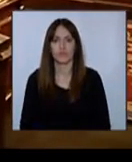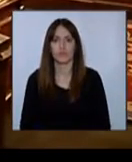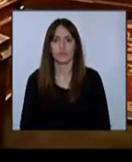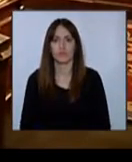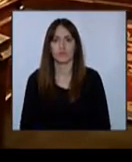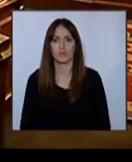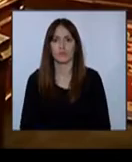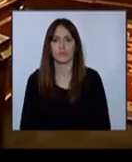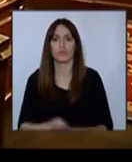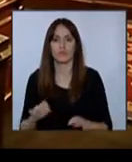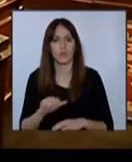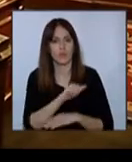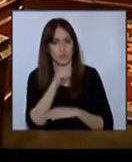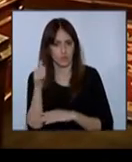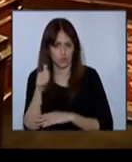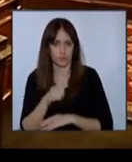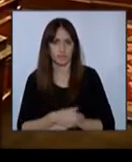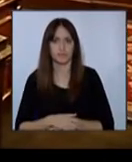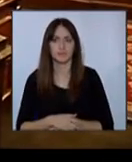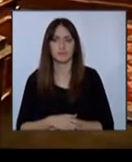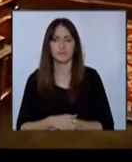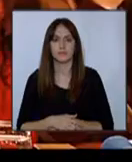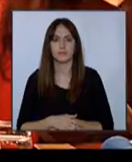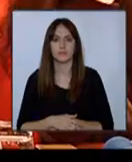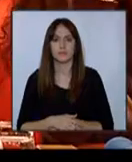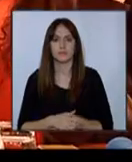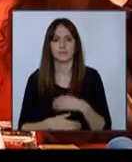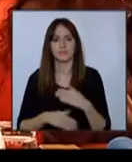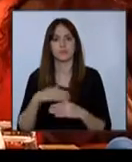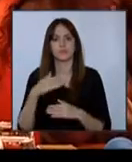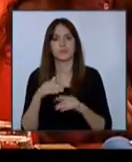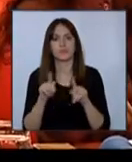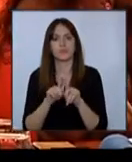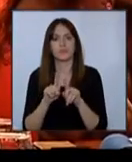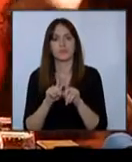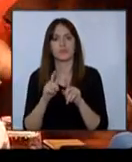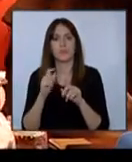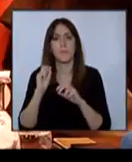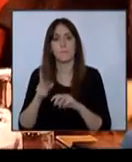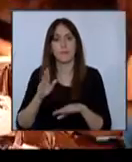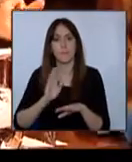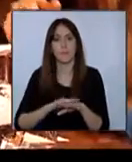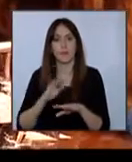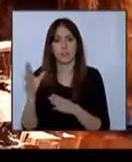Doncs queda aprovada la moció. Passem a moció presentada per Vic per Tots.